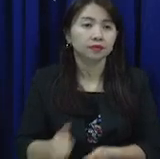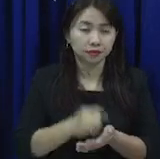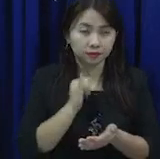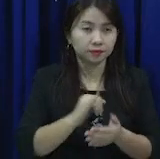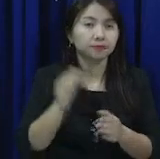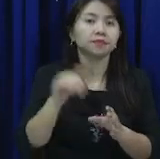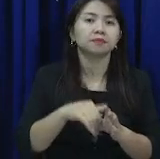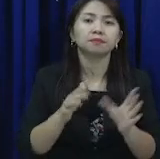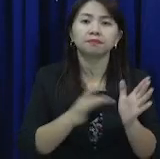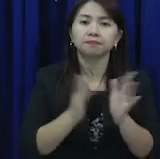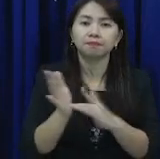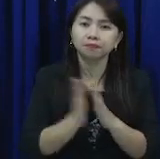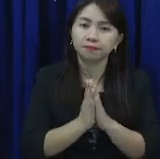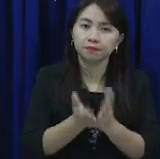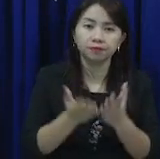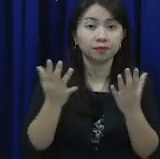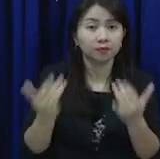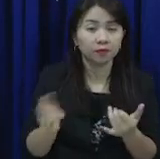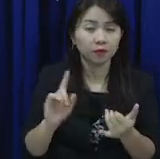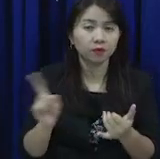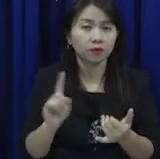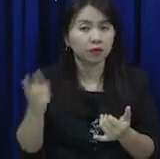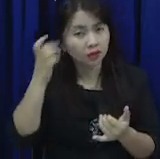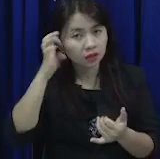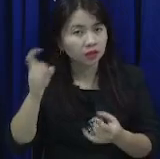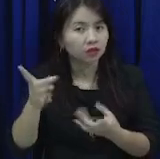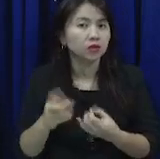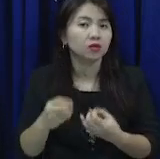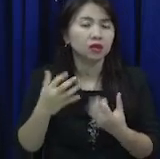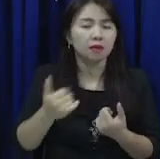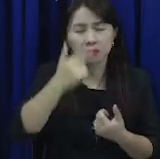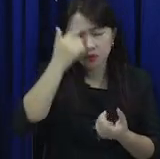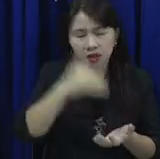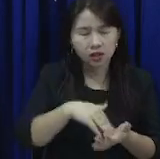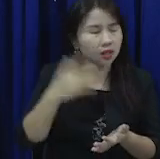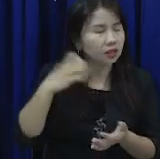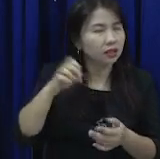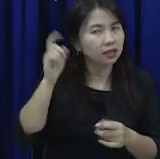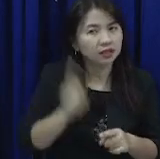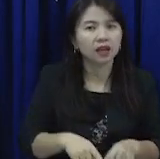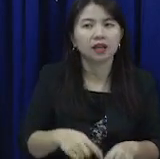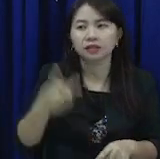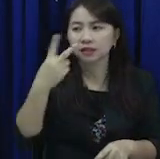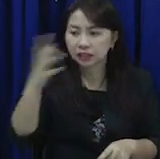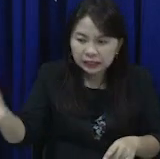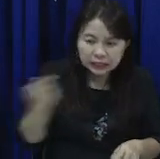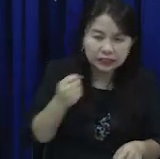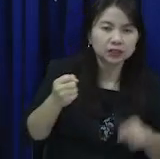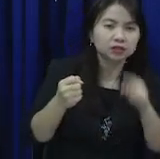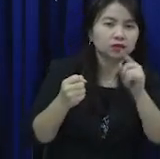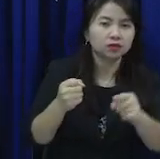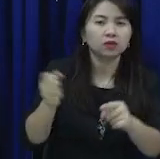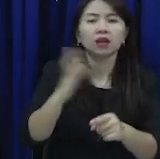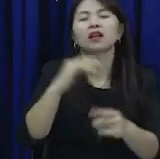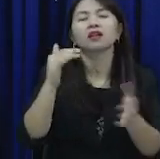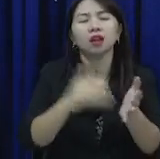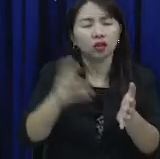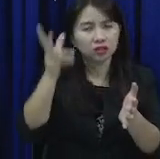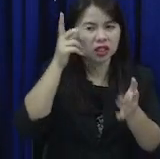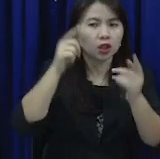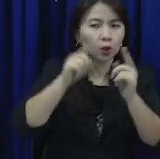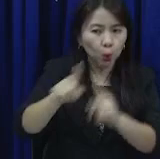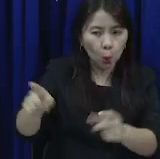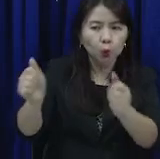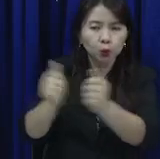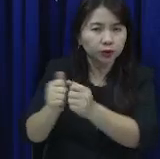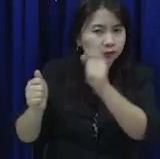Bible na anong gagawin niya kasi hindi niya na kayo makukuha sa mga bagay na panlabas sasabayan niya na lang kayo gaya po